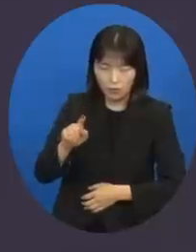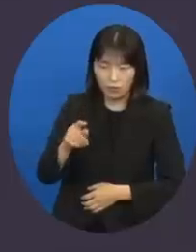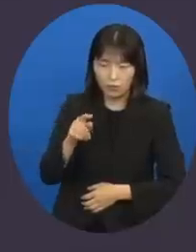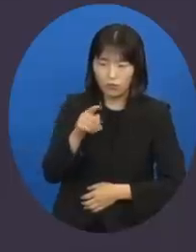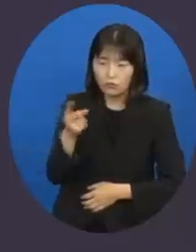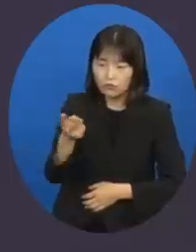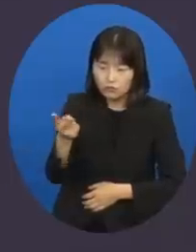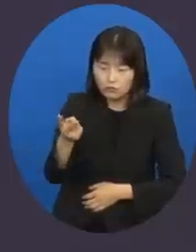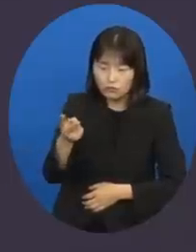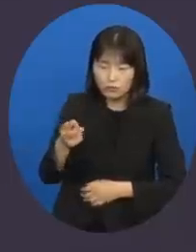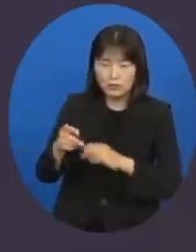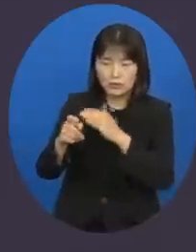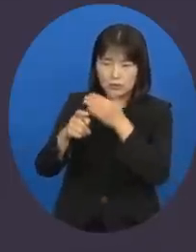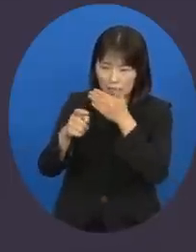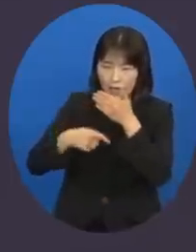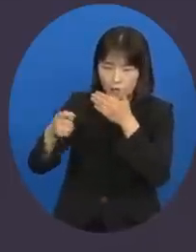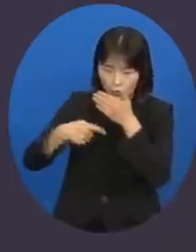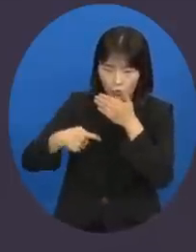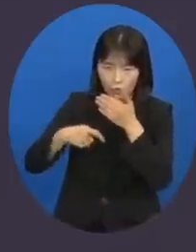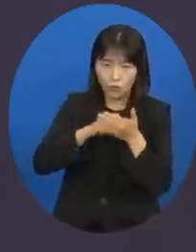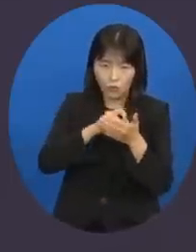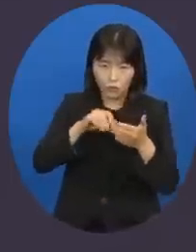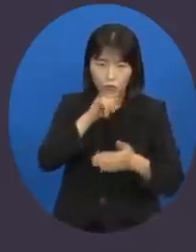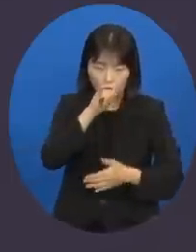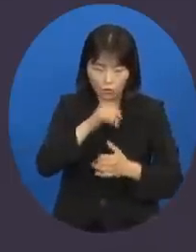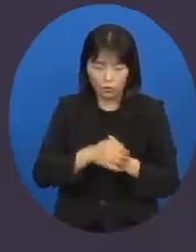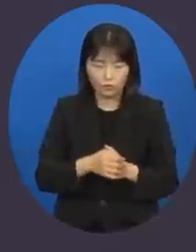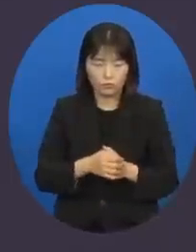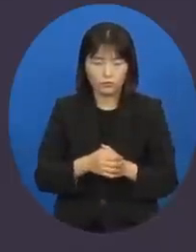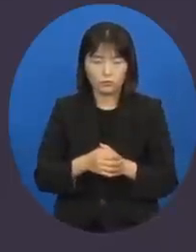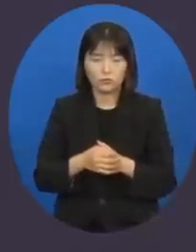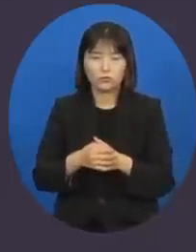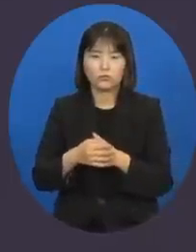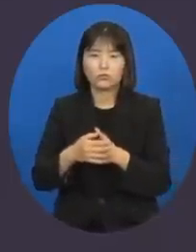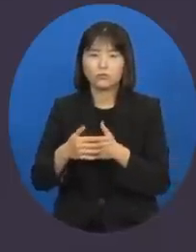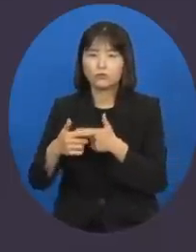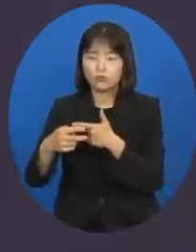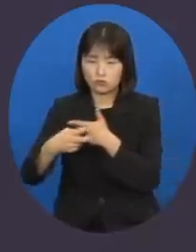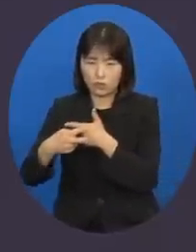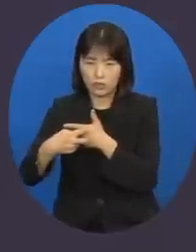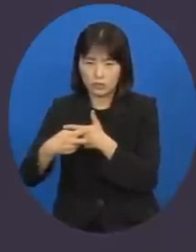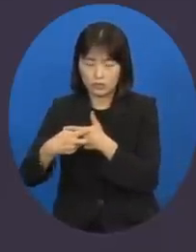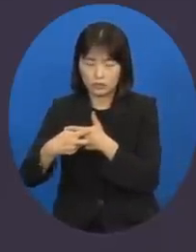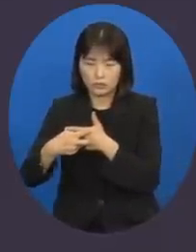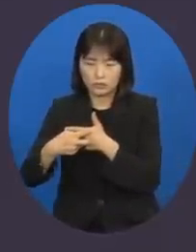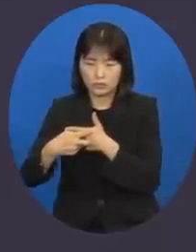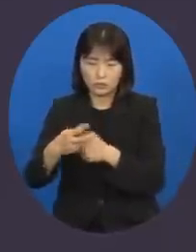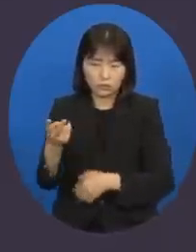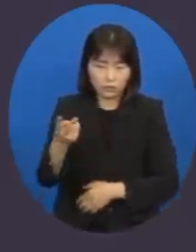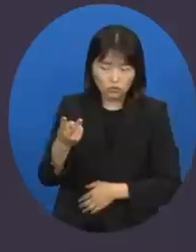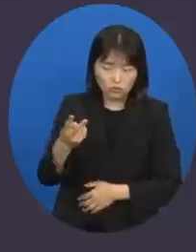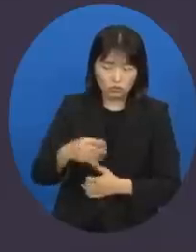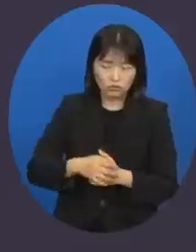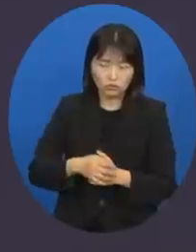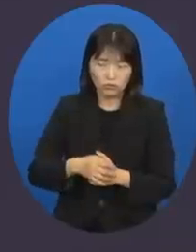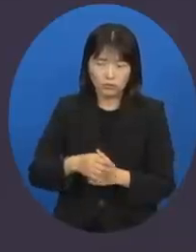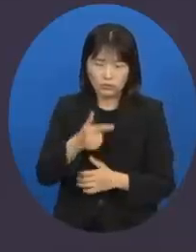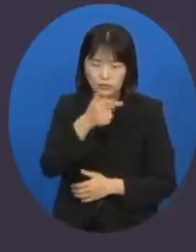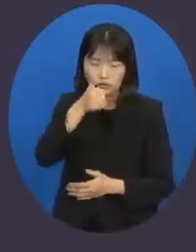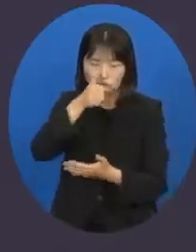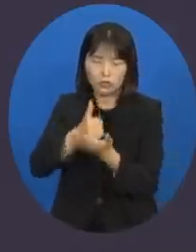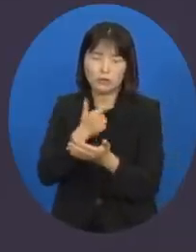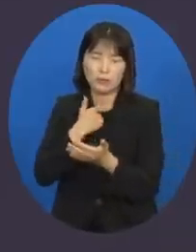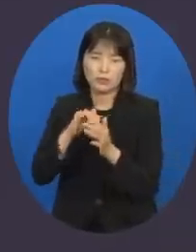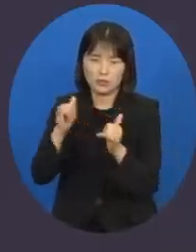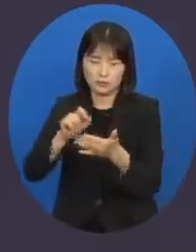기록을 하고 오늘 본문에 누가는 그들이 끔찍한 행악자들, 아주 중범죄를 저지른 자였다라고